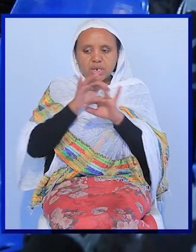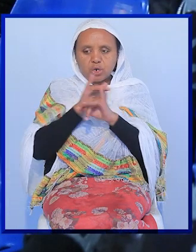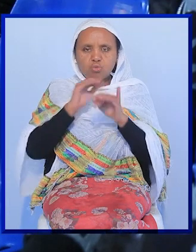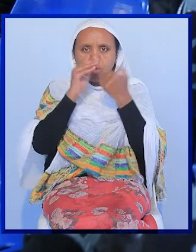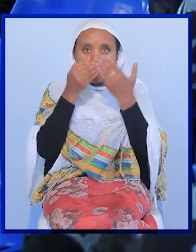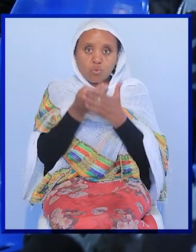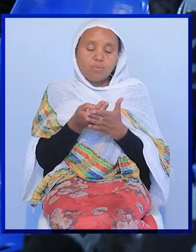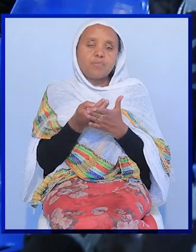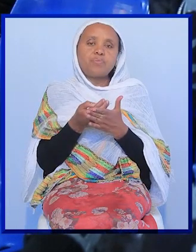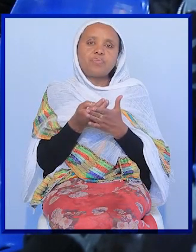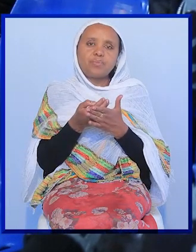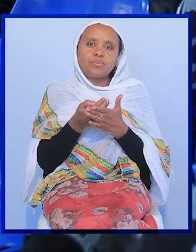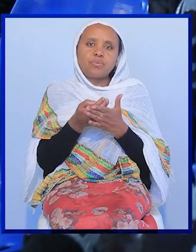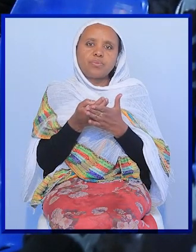ለሁሉ